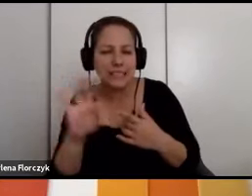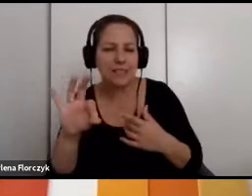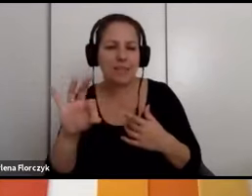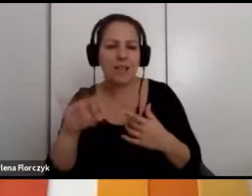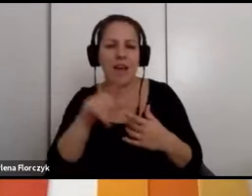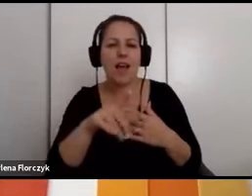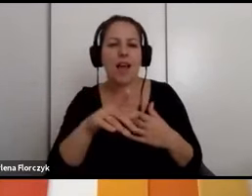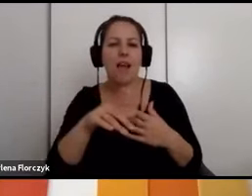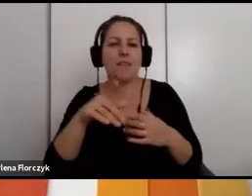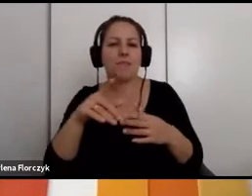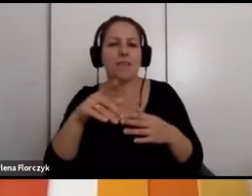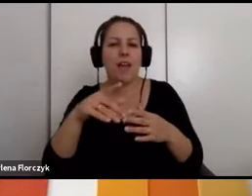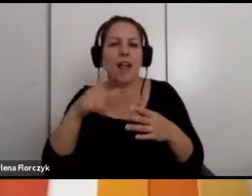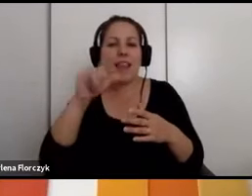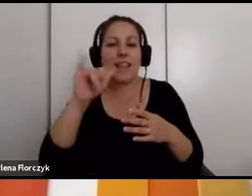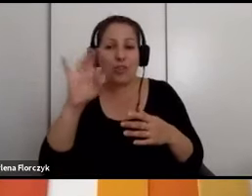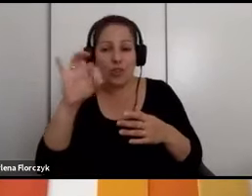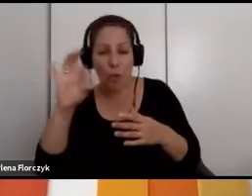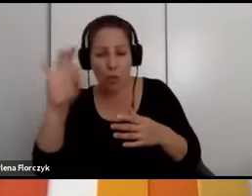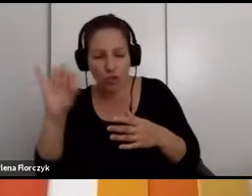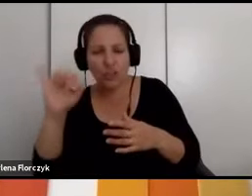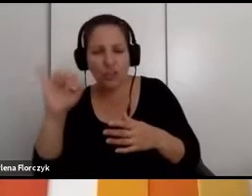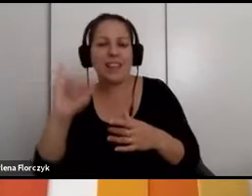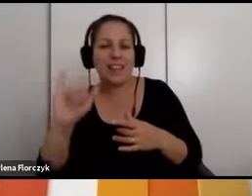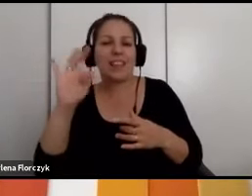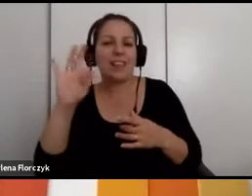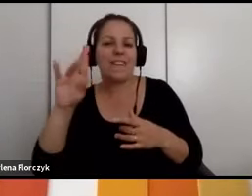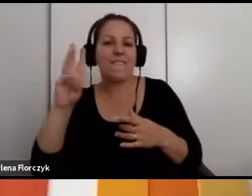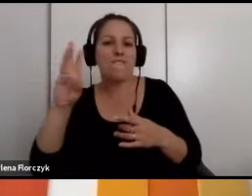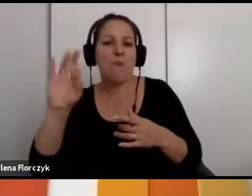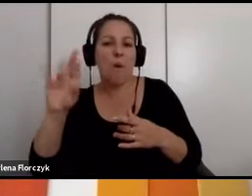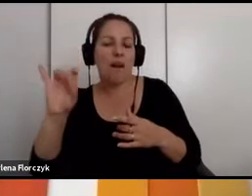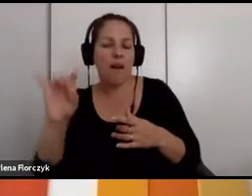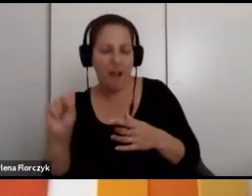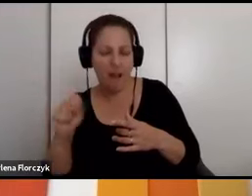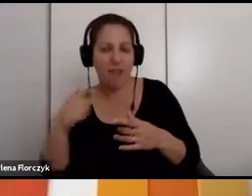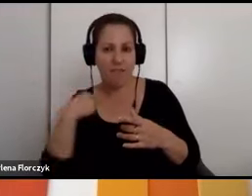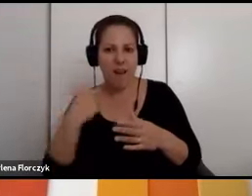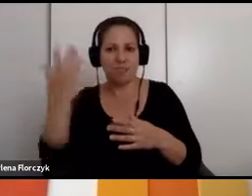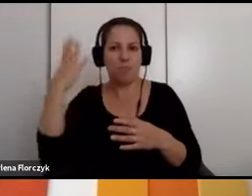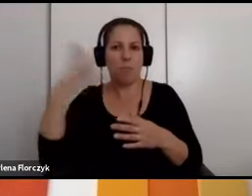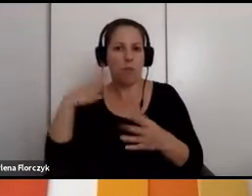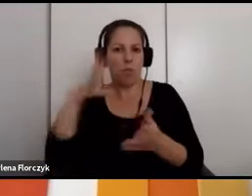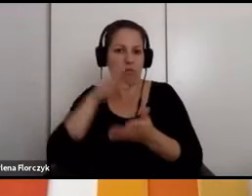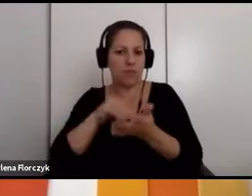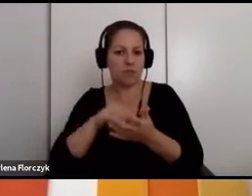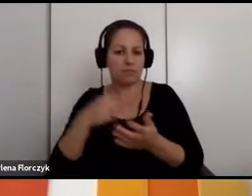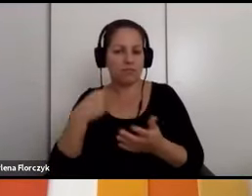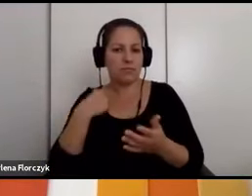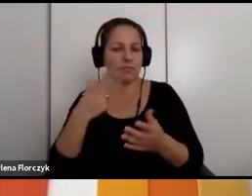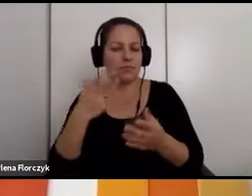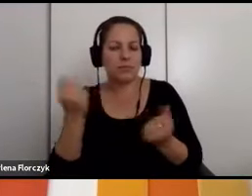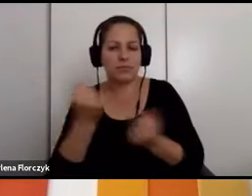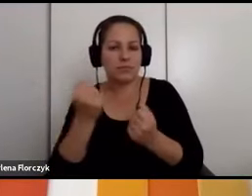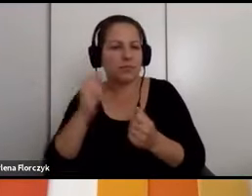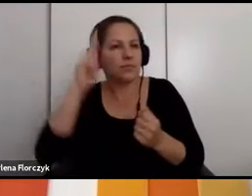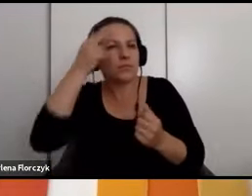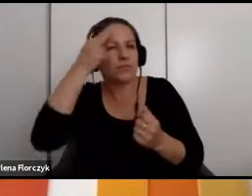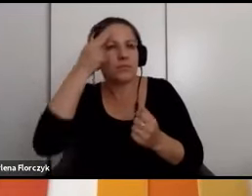litość i trwogę. Ja mam takie doświadczenia teatralne za sobą, które odbiły piętno na całym moim